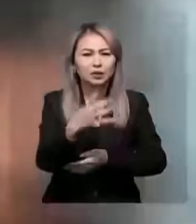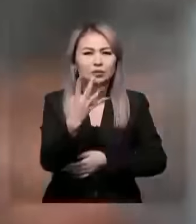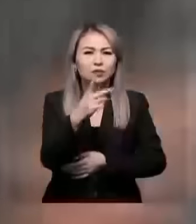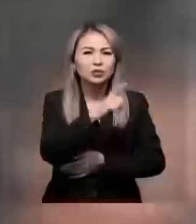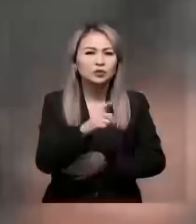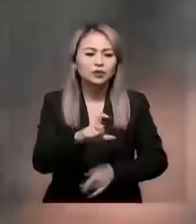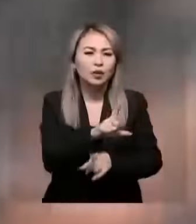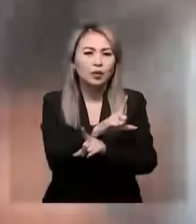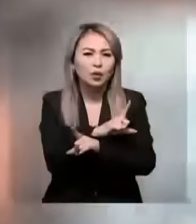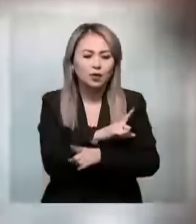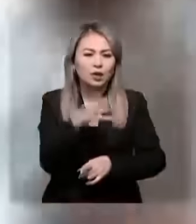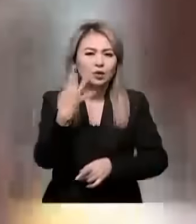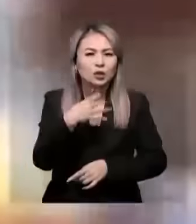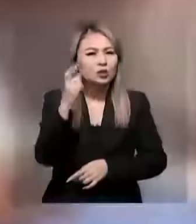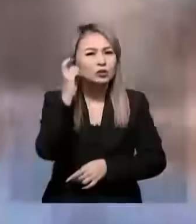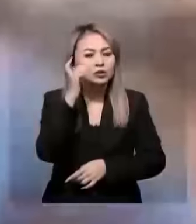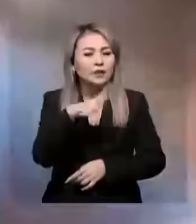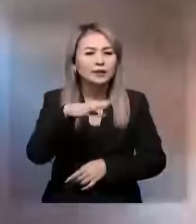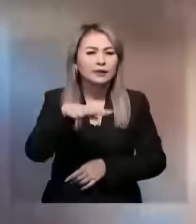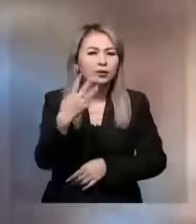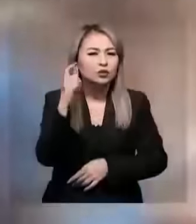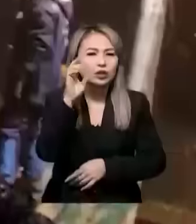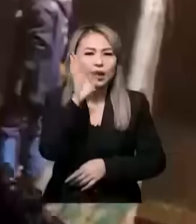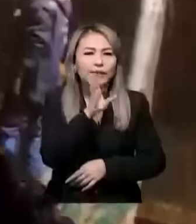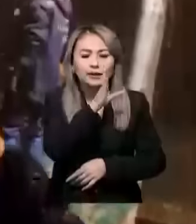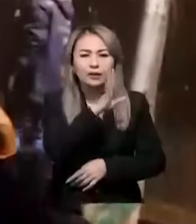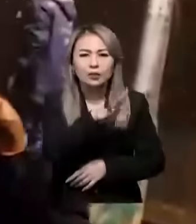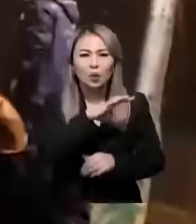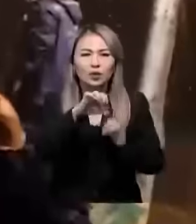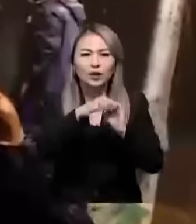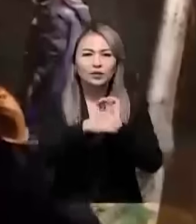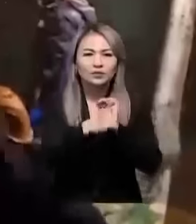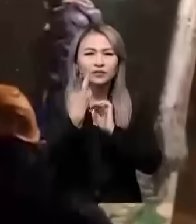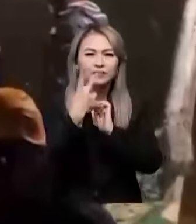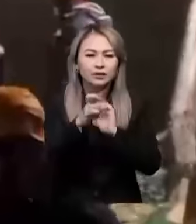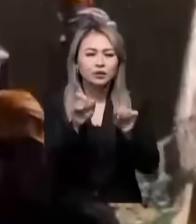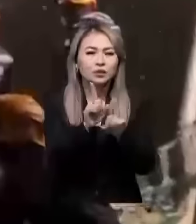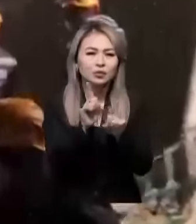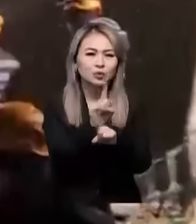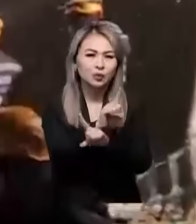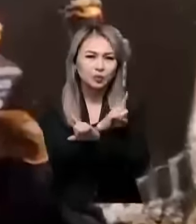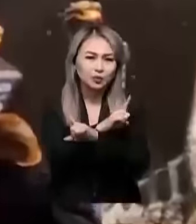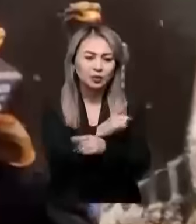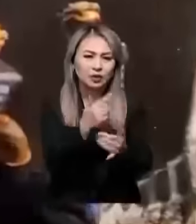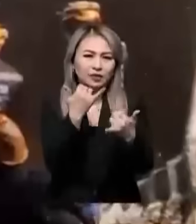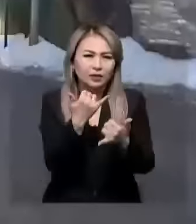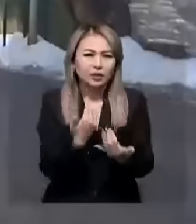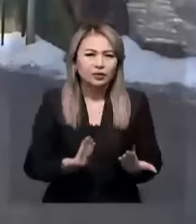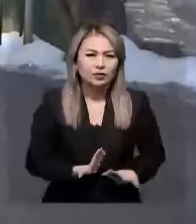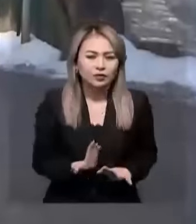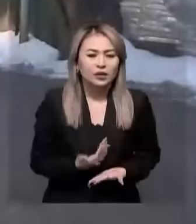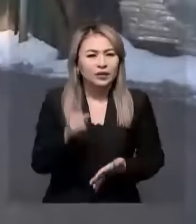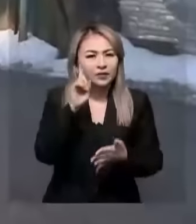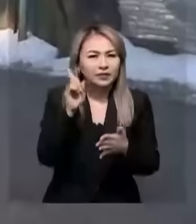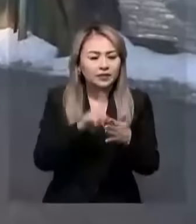болды. Олар 40 жастағы ер азамат және 44 жастағы әйел адам. 16 жастағы егіз ұлдар да қыршын қиылды. Олардың тірі екенінен үмітті көршілері